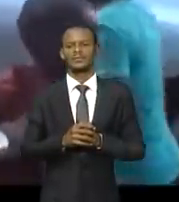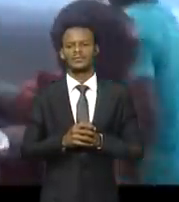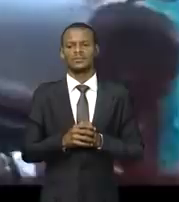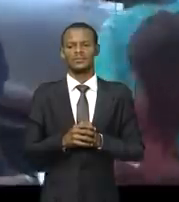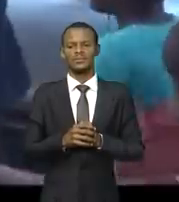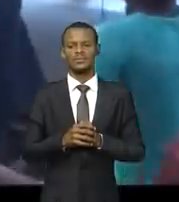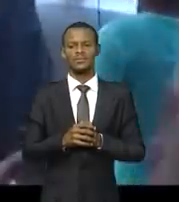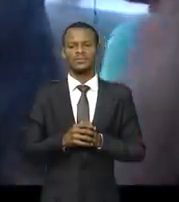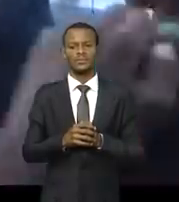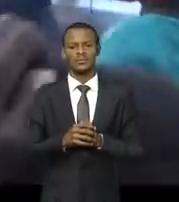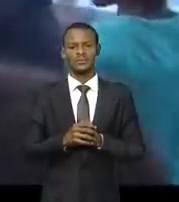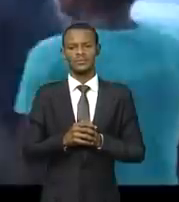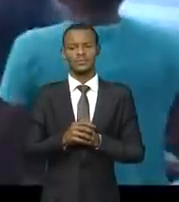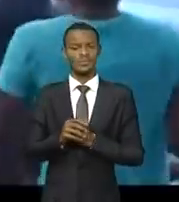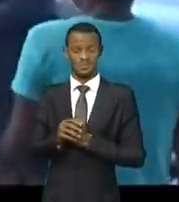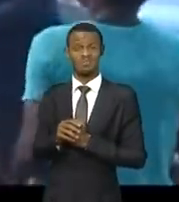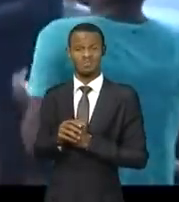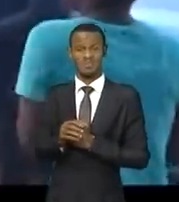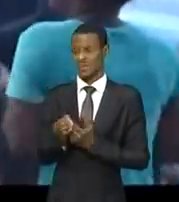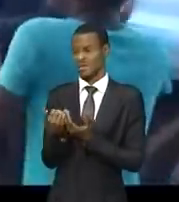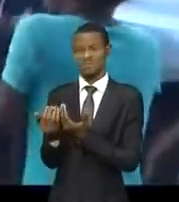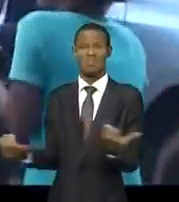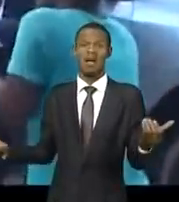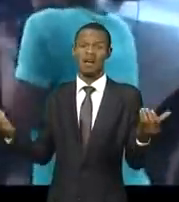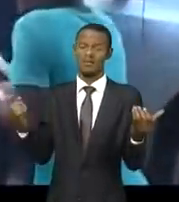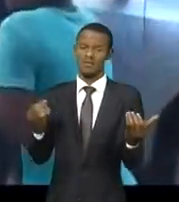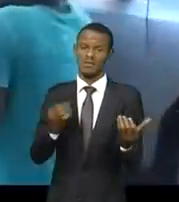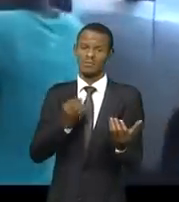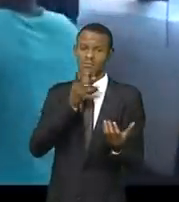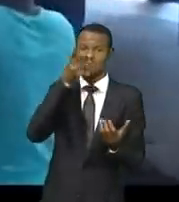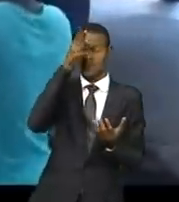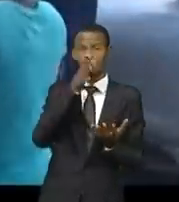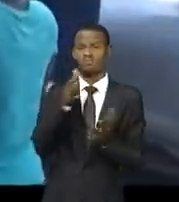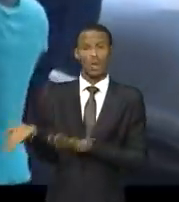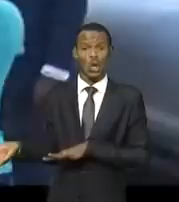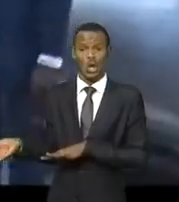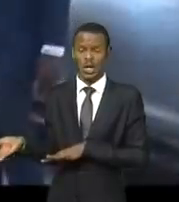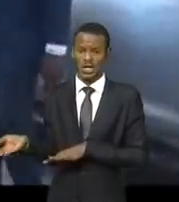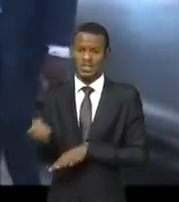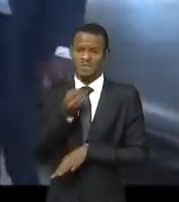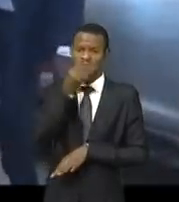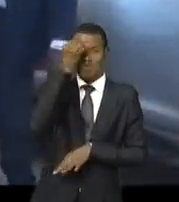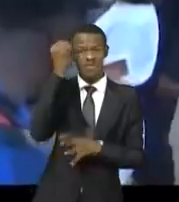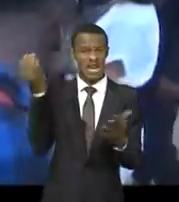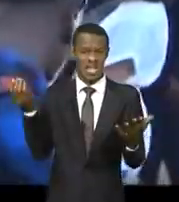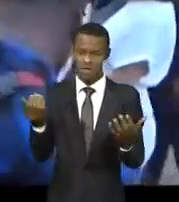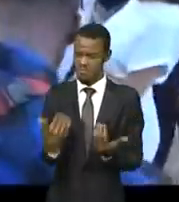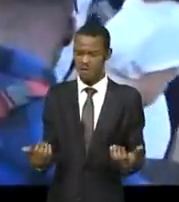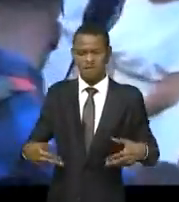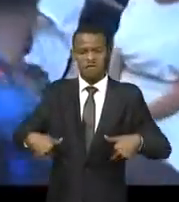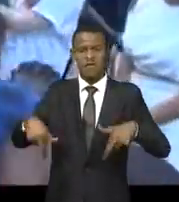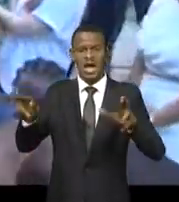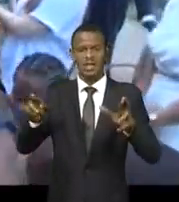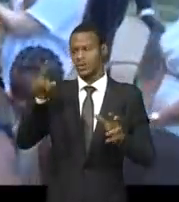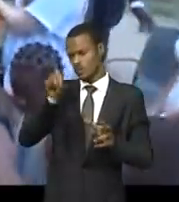Reconnu pour sa vulnérabilité, l'enfant de la rue et orphelin nécessite une attention soutenue de la part de la communauté, au même